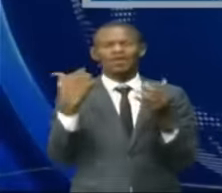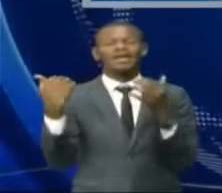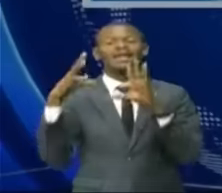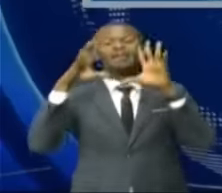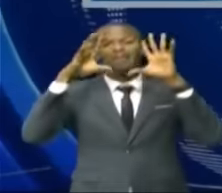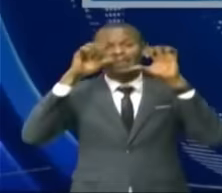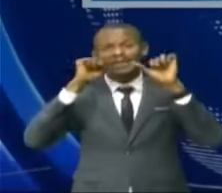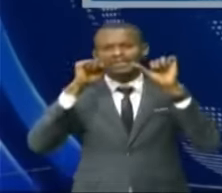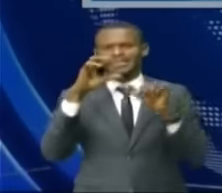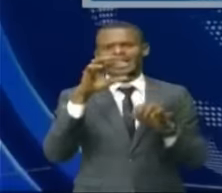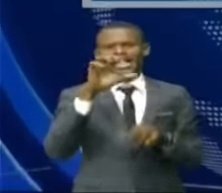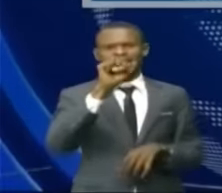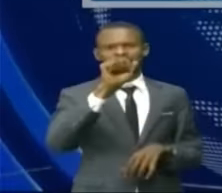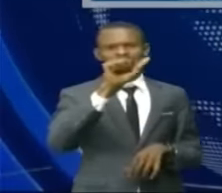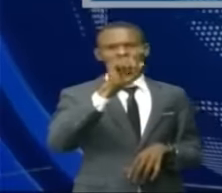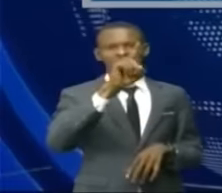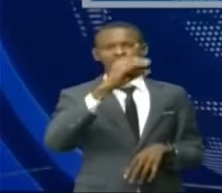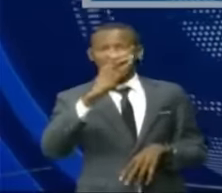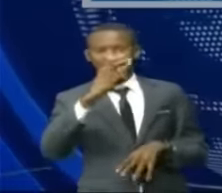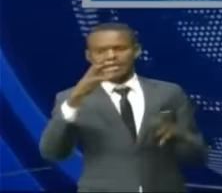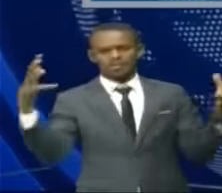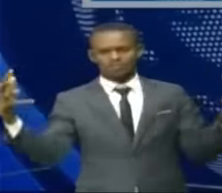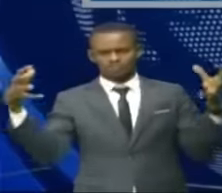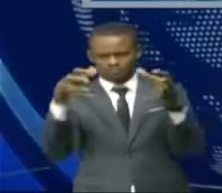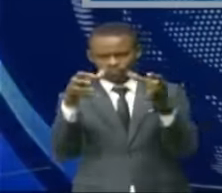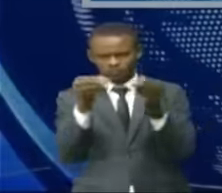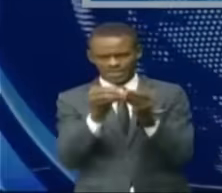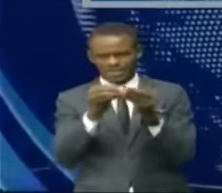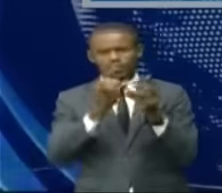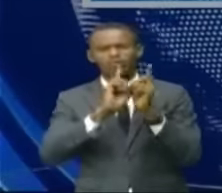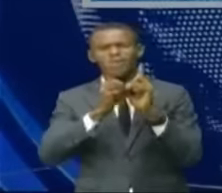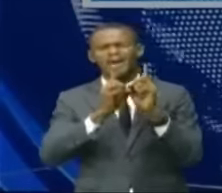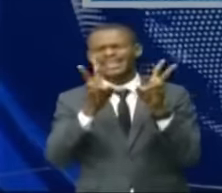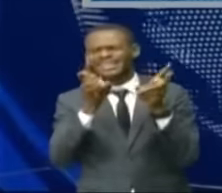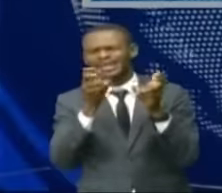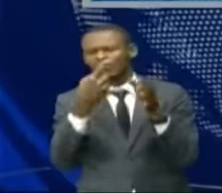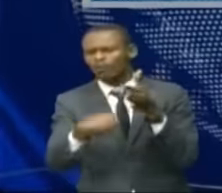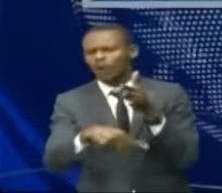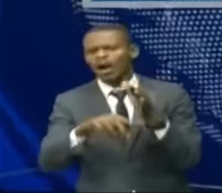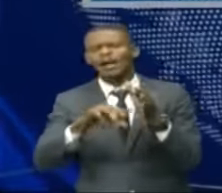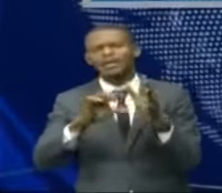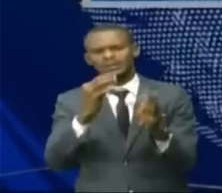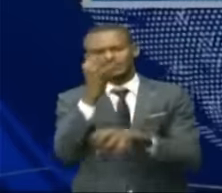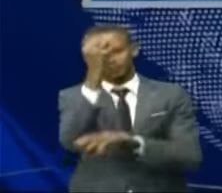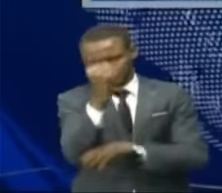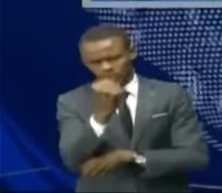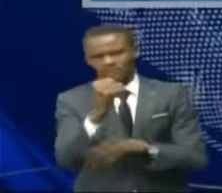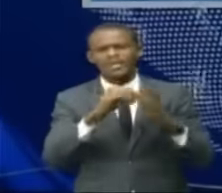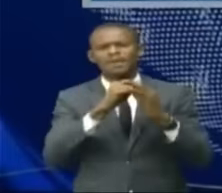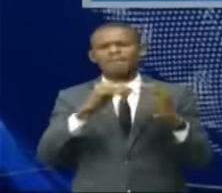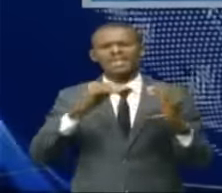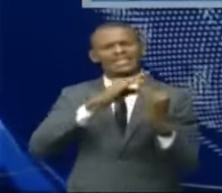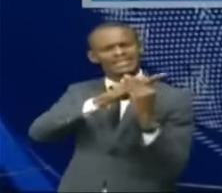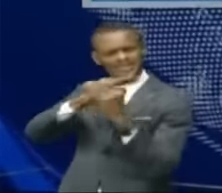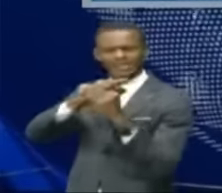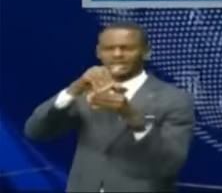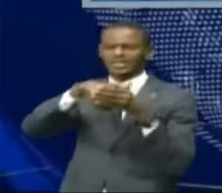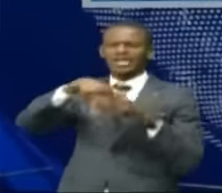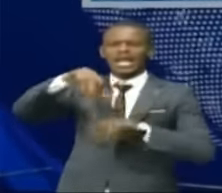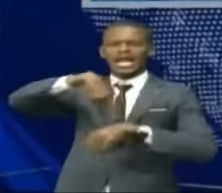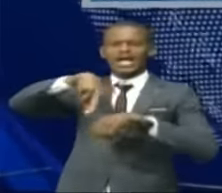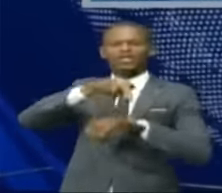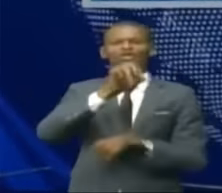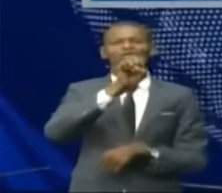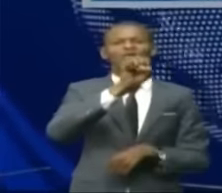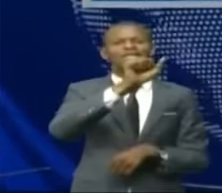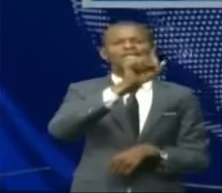jour sont entre autres la consolidation de la paix et de la sécurité ainsi que de la gouvernance dans la région, la situation sécuritaire et le déploiement à l'est de